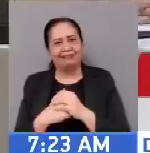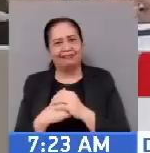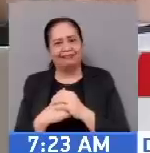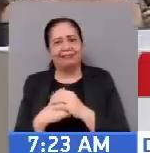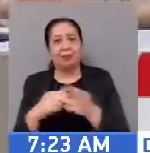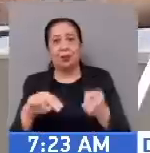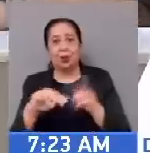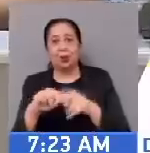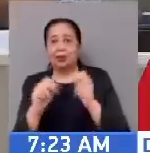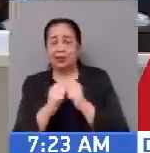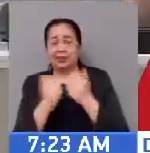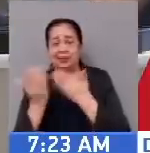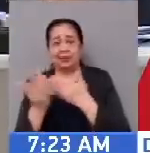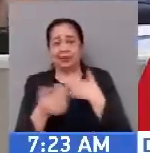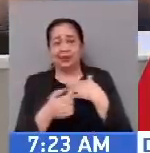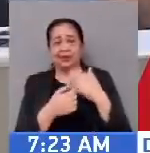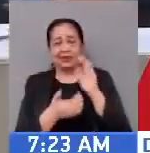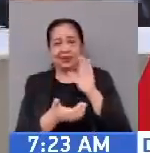siya.